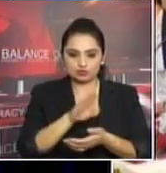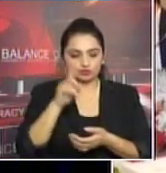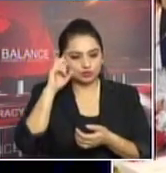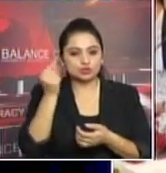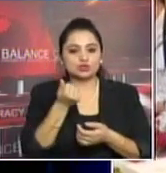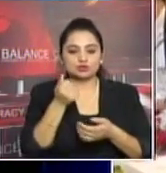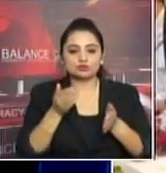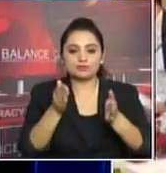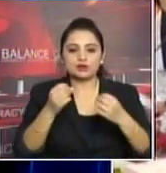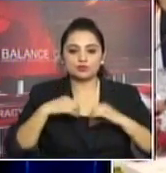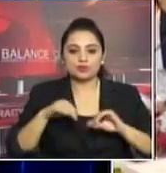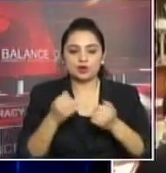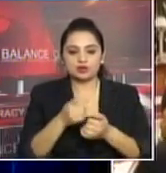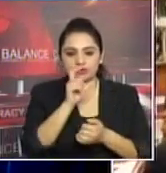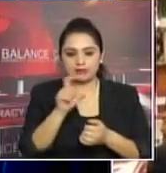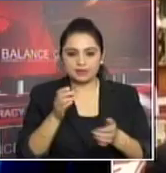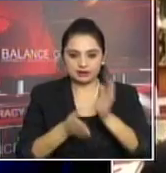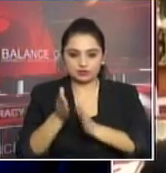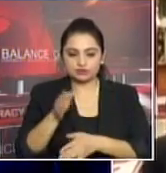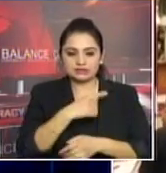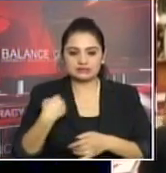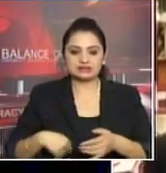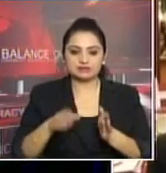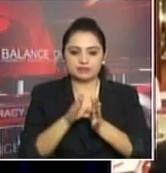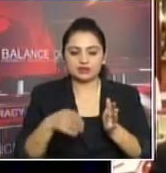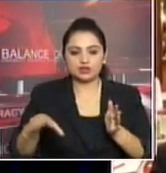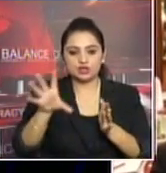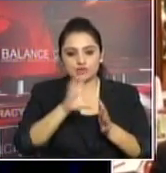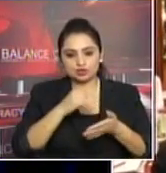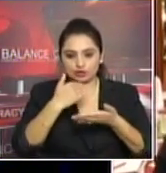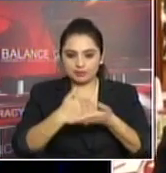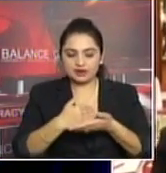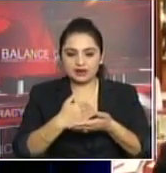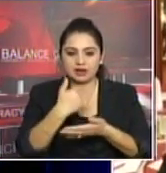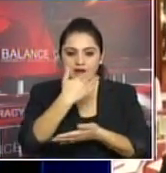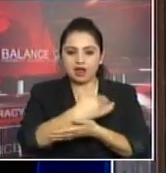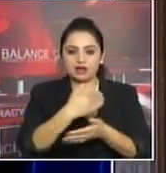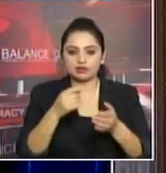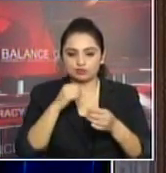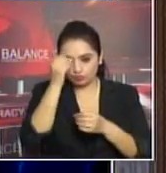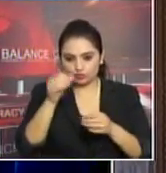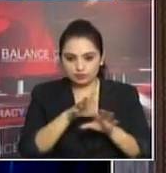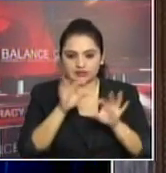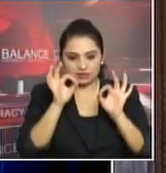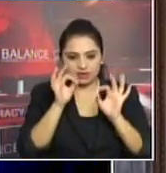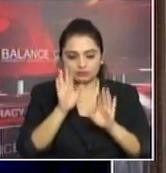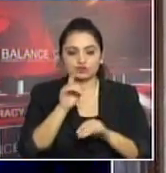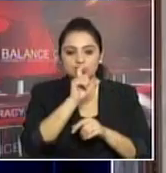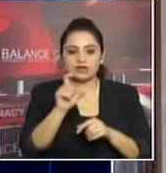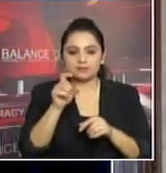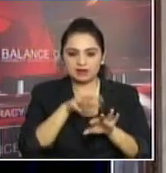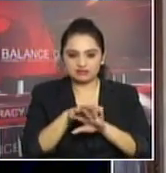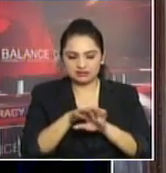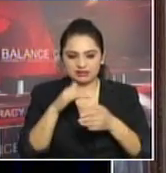प्रयोग गर्ने नेपालको योजना छ। चीनतर्फबाट सबै नाकाहरूको पूर्वाधार राम्रो भए पनि नेपालतर्फका अधिकांश